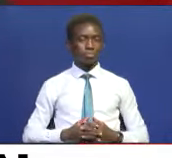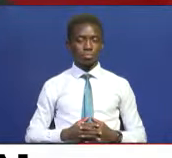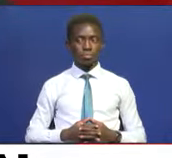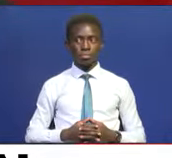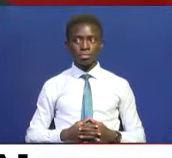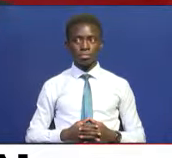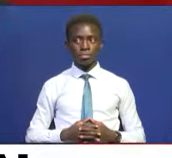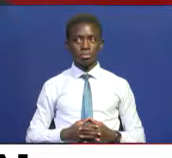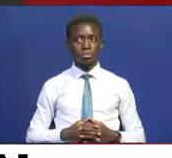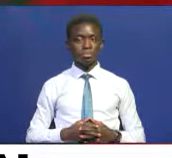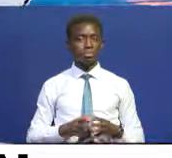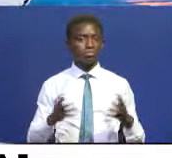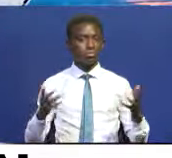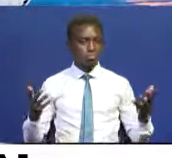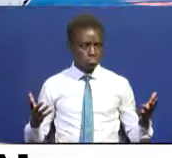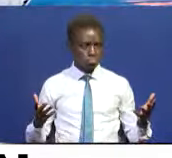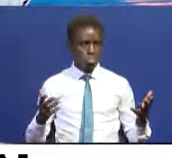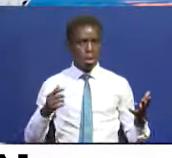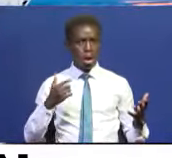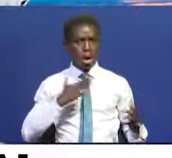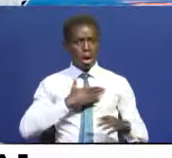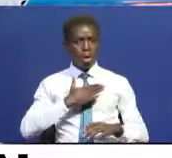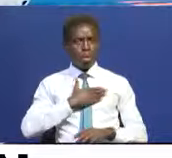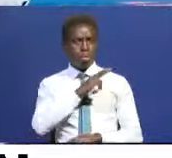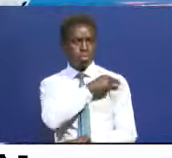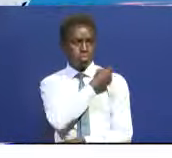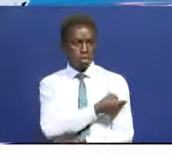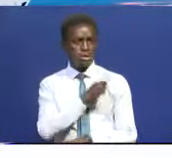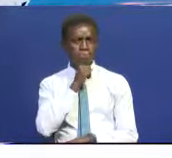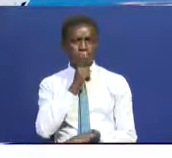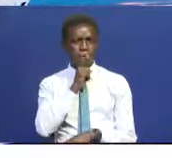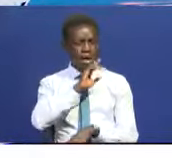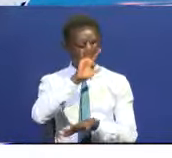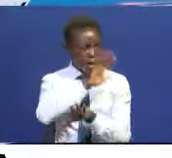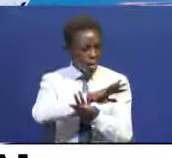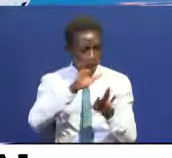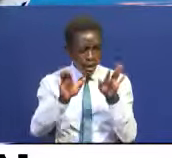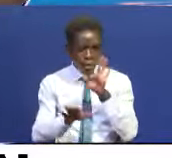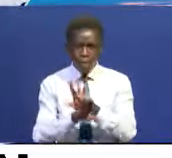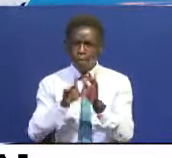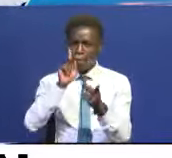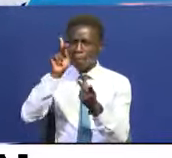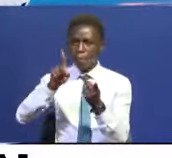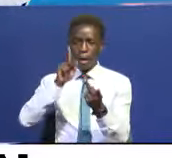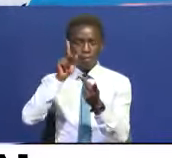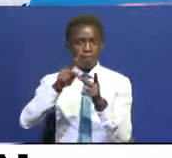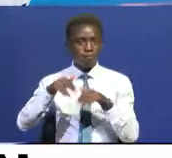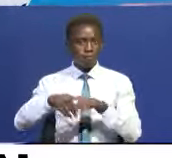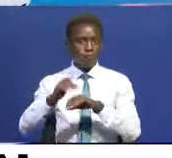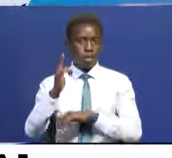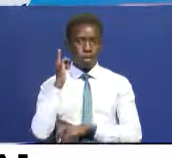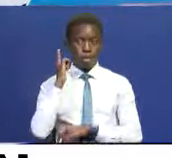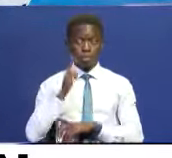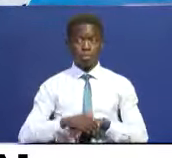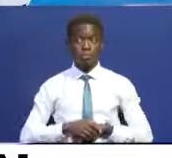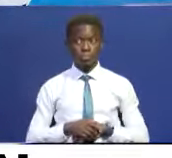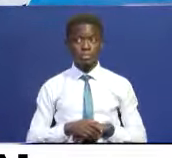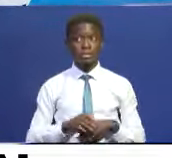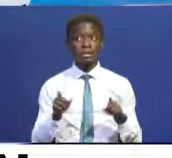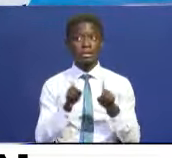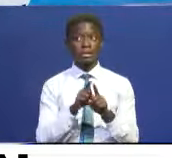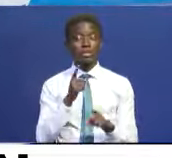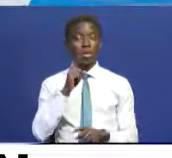was perfectly legal. Mvutano baina ya serikali ya kaunti ya Nakuru na kampuni inayomiliki hospitali